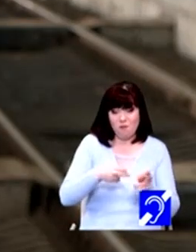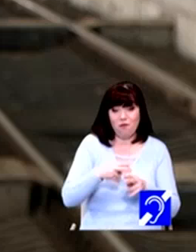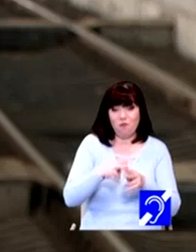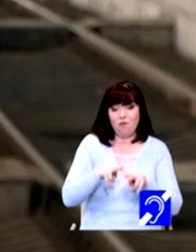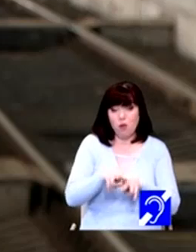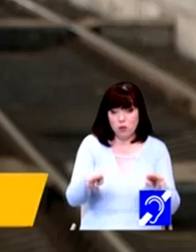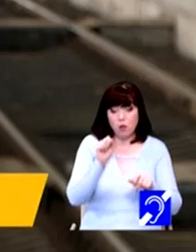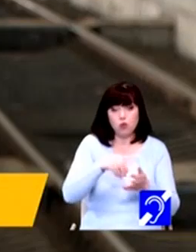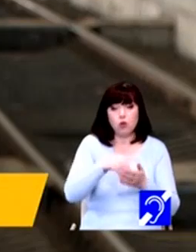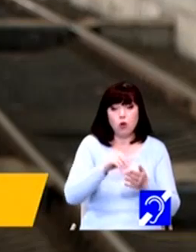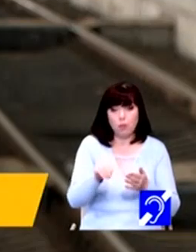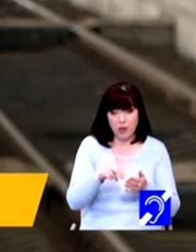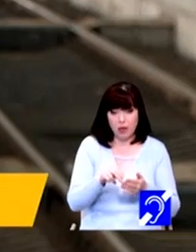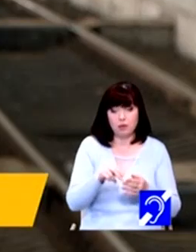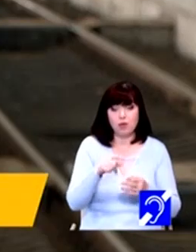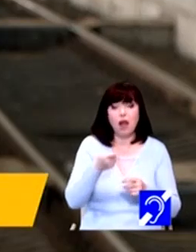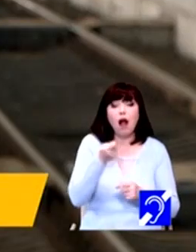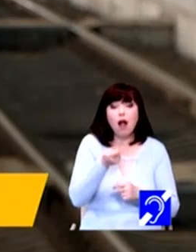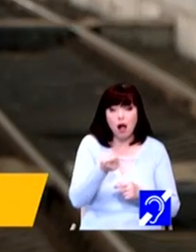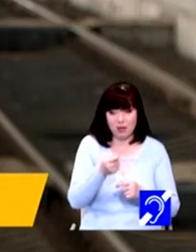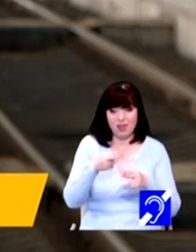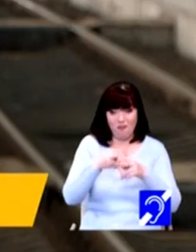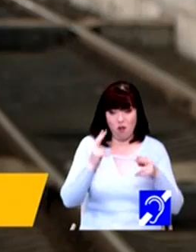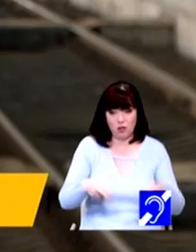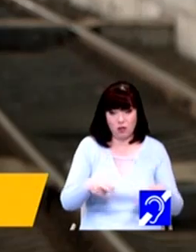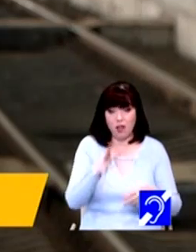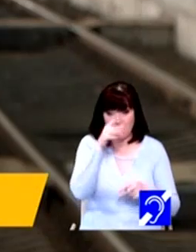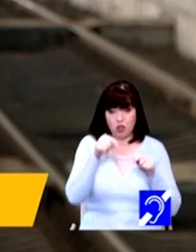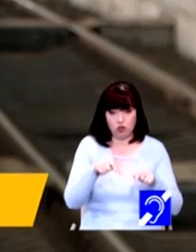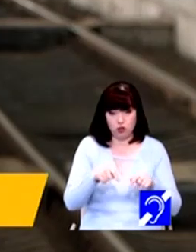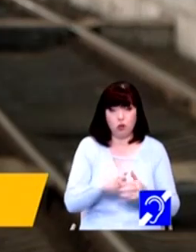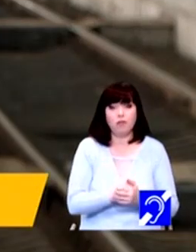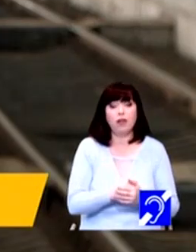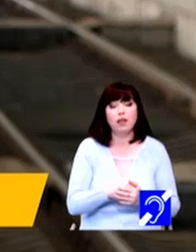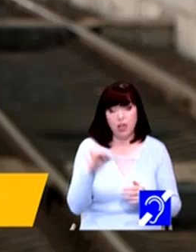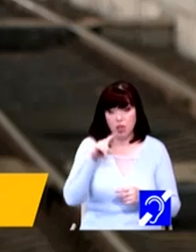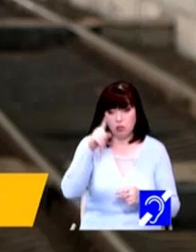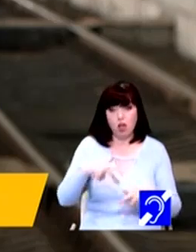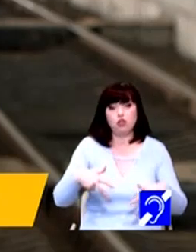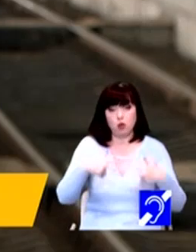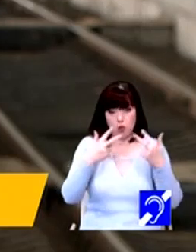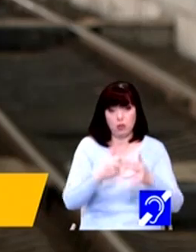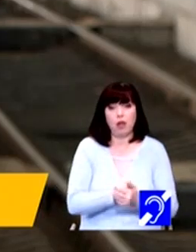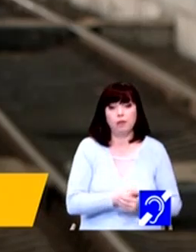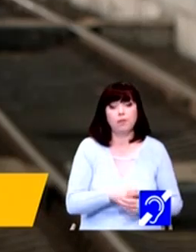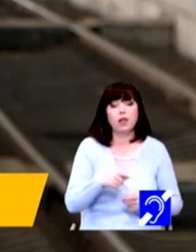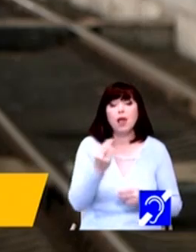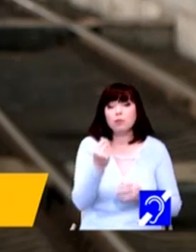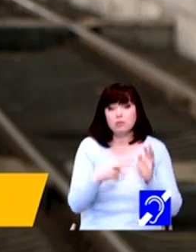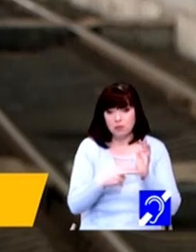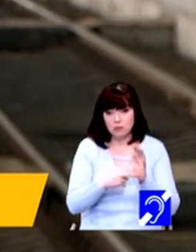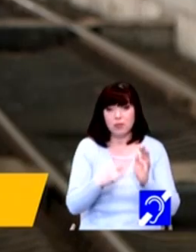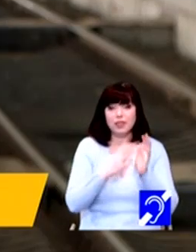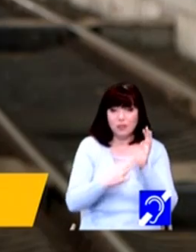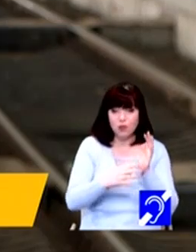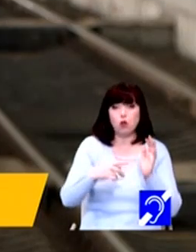că biletele pot fi cumpărate la casele gării feroviare din Chișinău și online. Prețul biletelor variază între